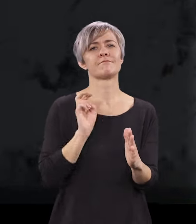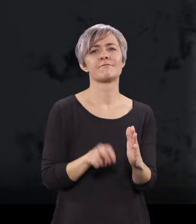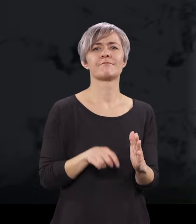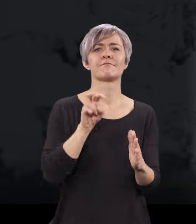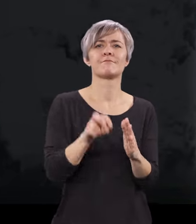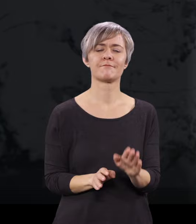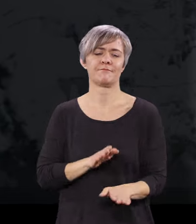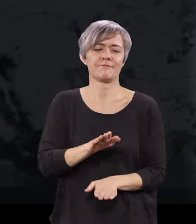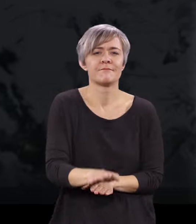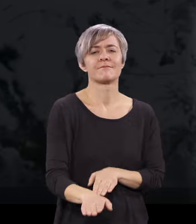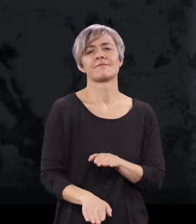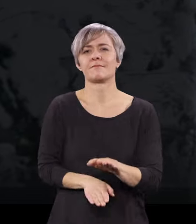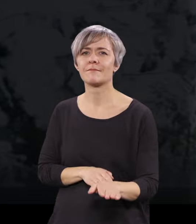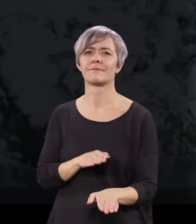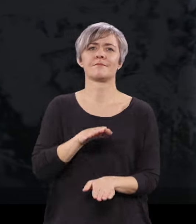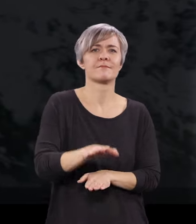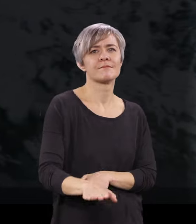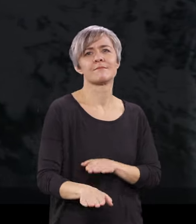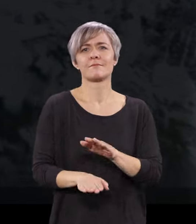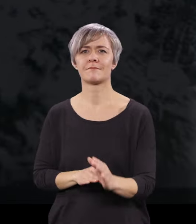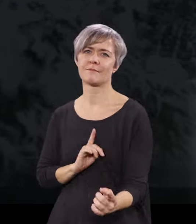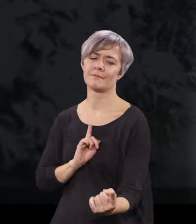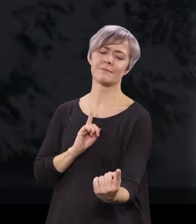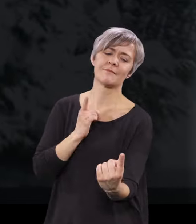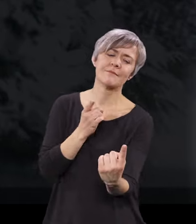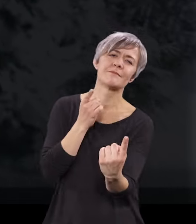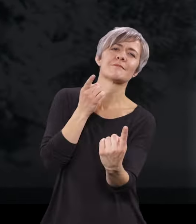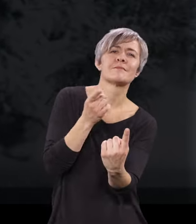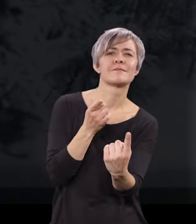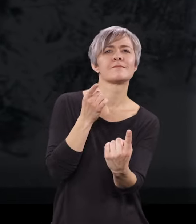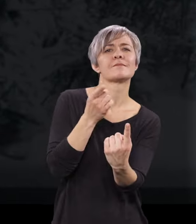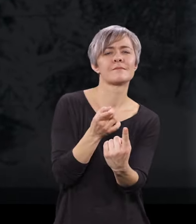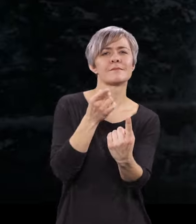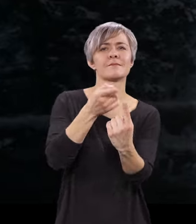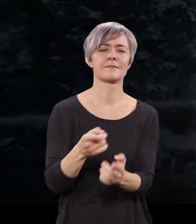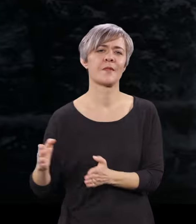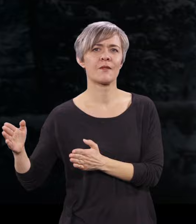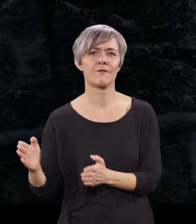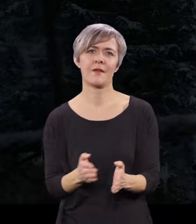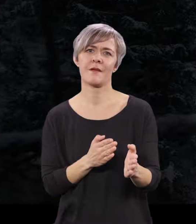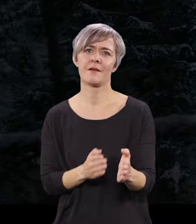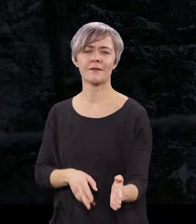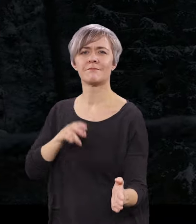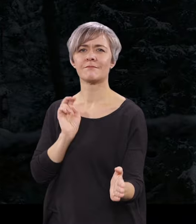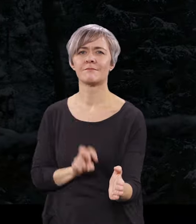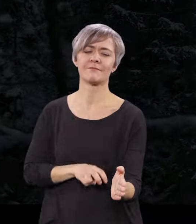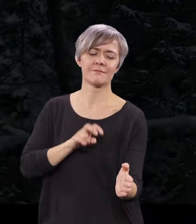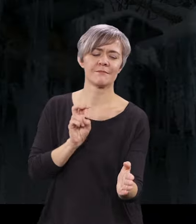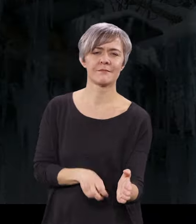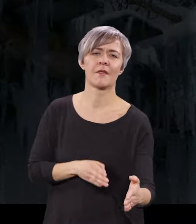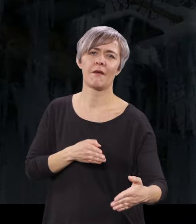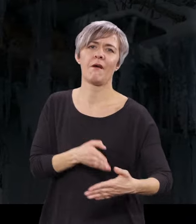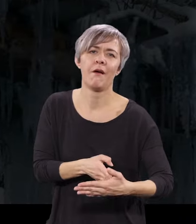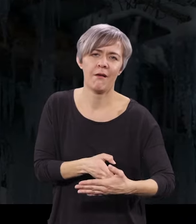da rauf, Tritt für Tritt, lass keinen aus und kommenden